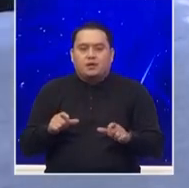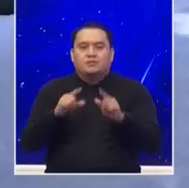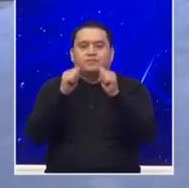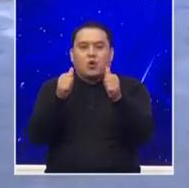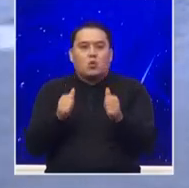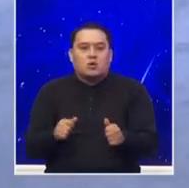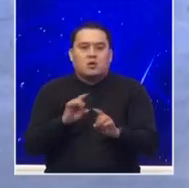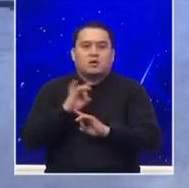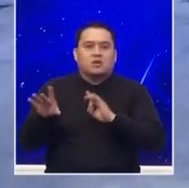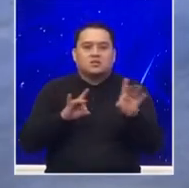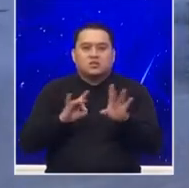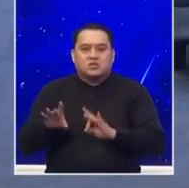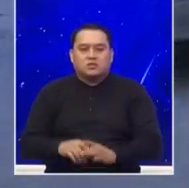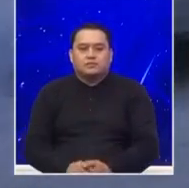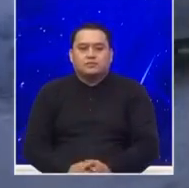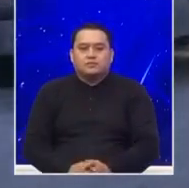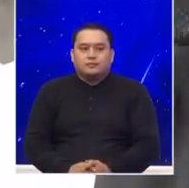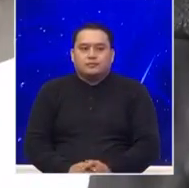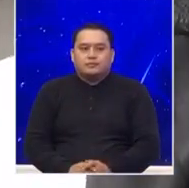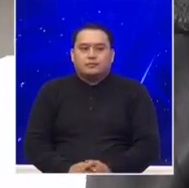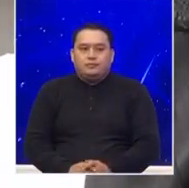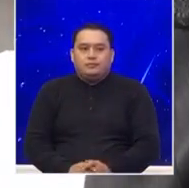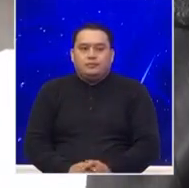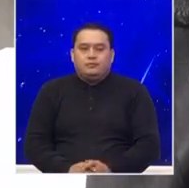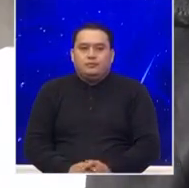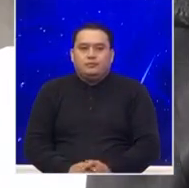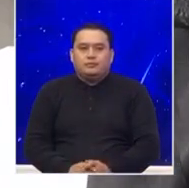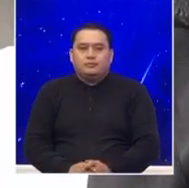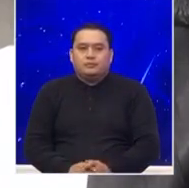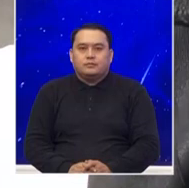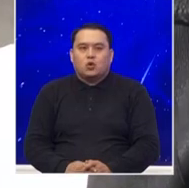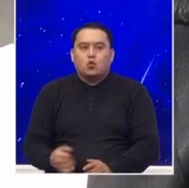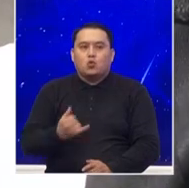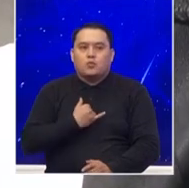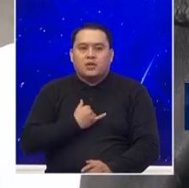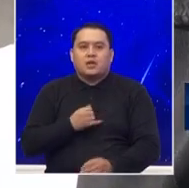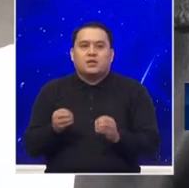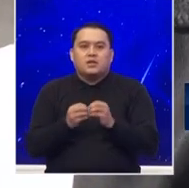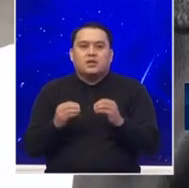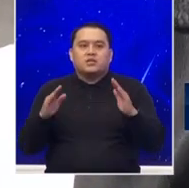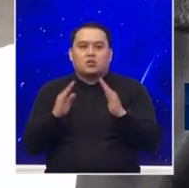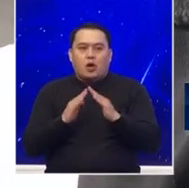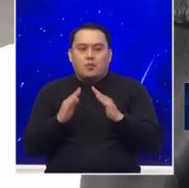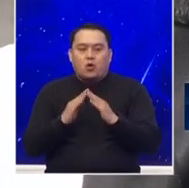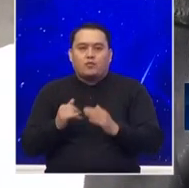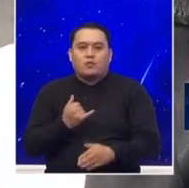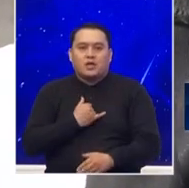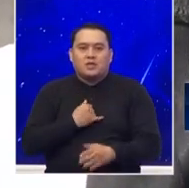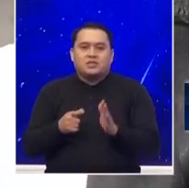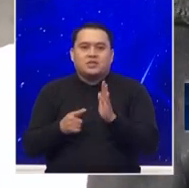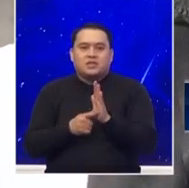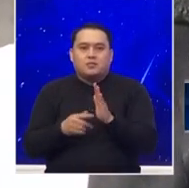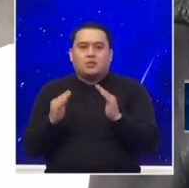развешиваются разъяснительные листовки. КСК «Ромашка» у меня 10 домов. Из 10 домов 7